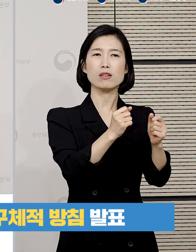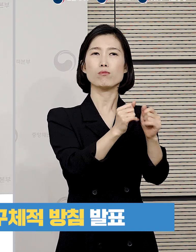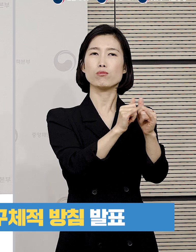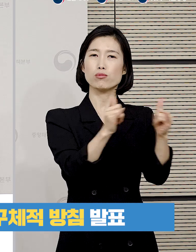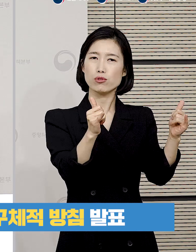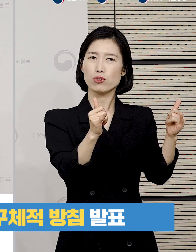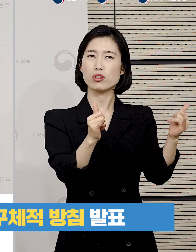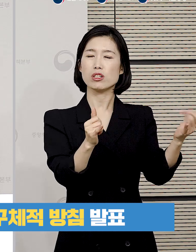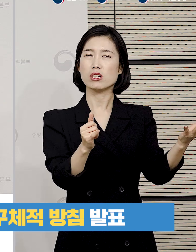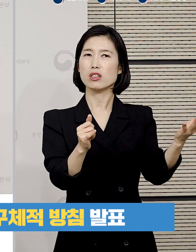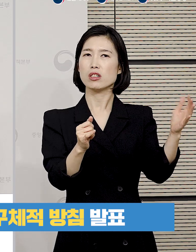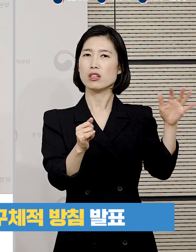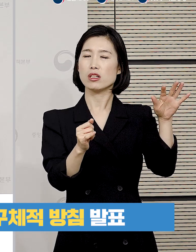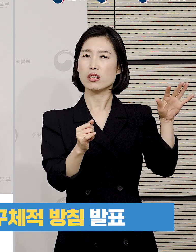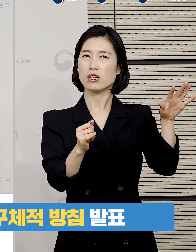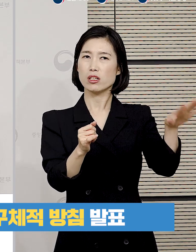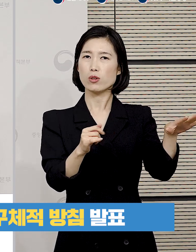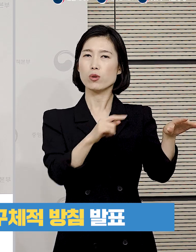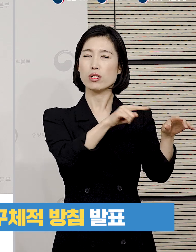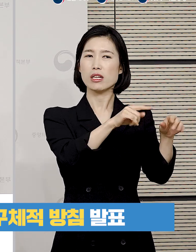분들을 포함한